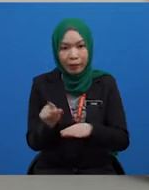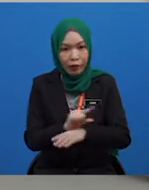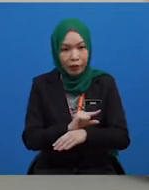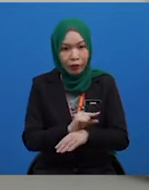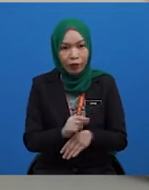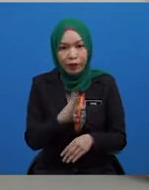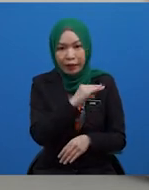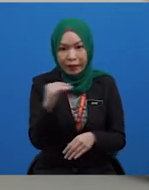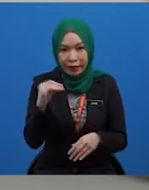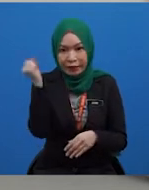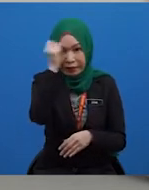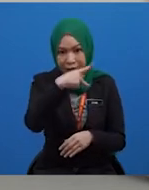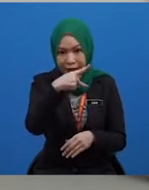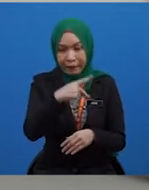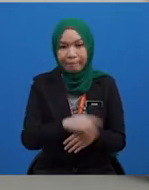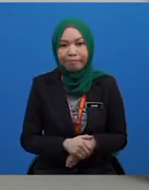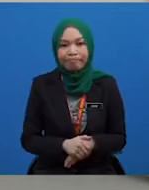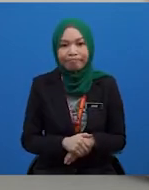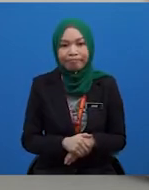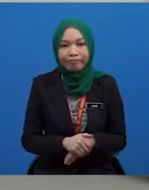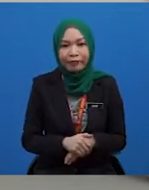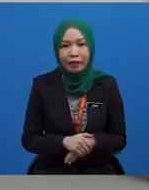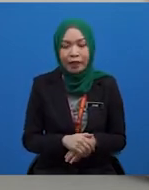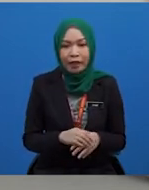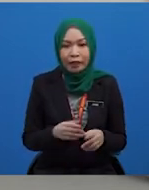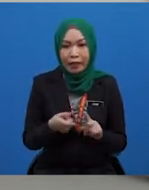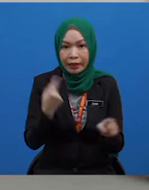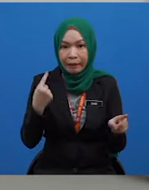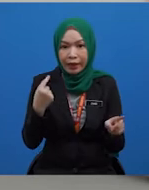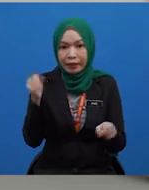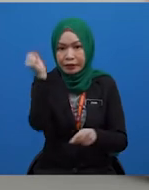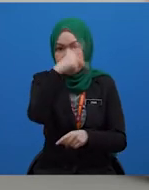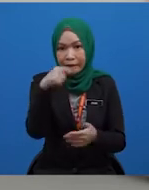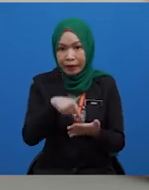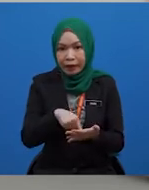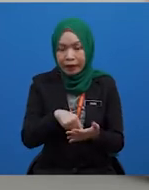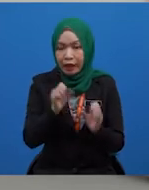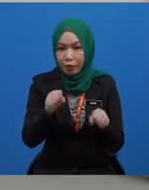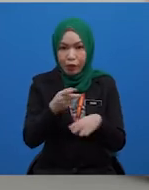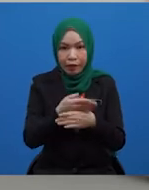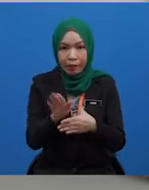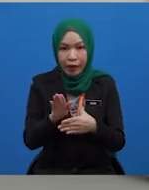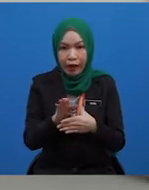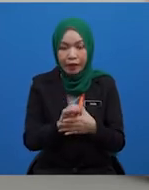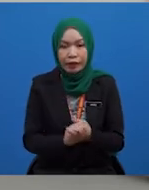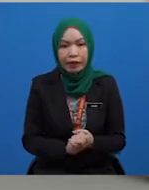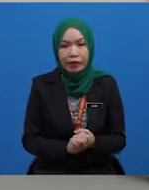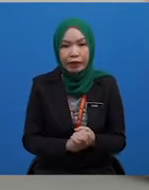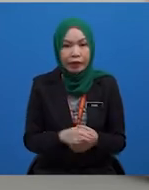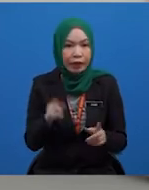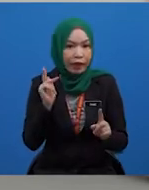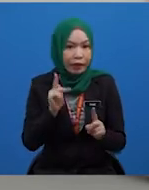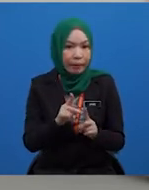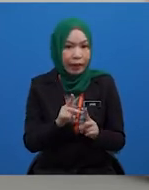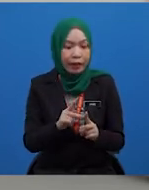ini, ia boleh membahagikan ataupun pemasar boleh membahagikan pasaran kepada kumpulan, sesuatu kumpulan berdasarkan